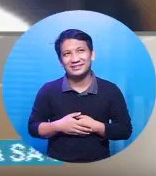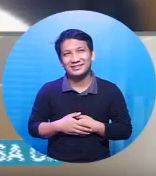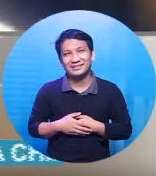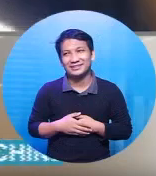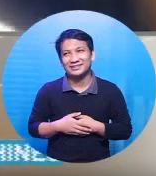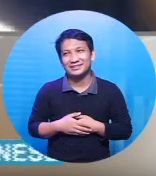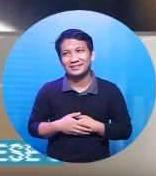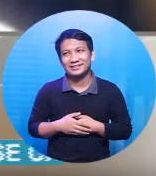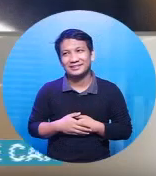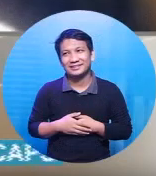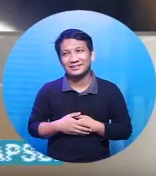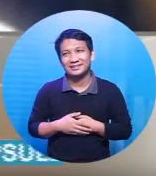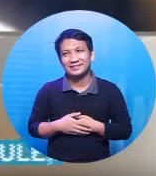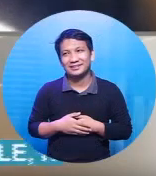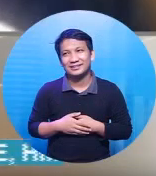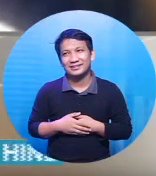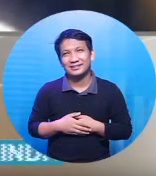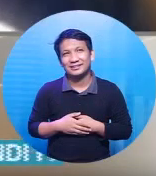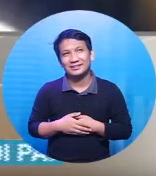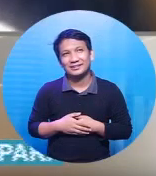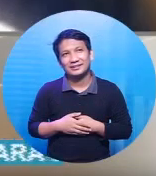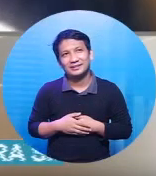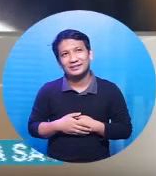ko. Ano?